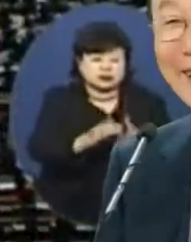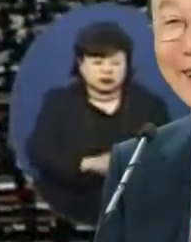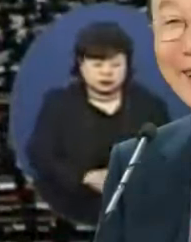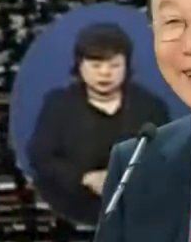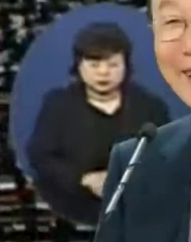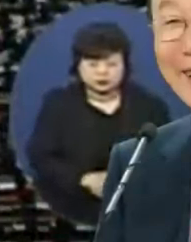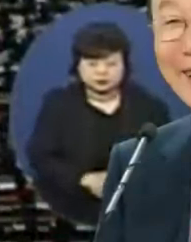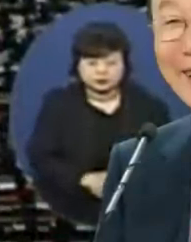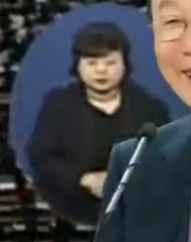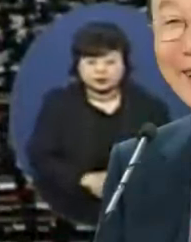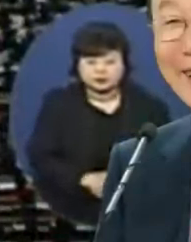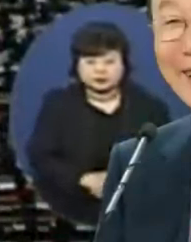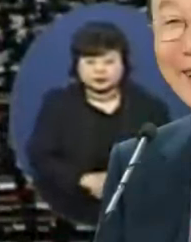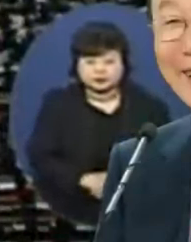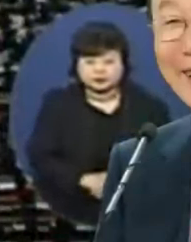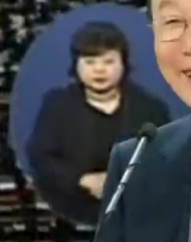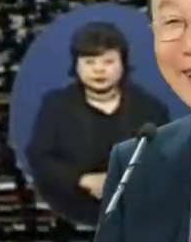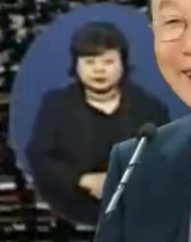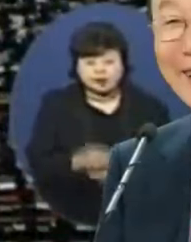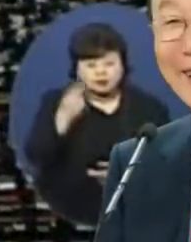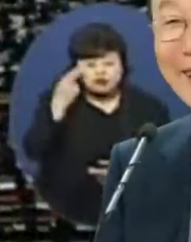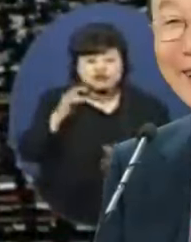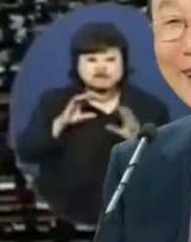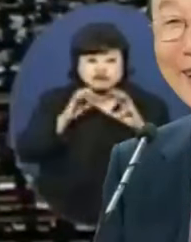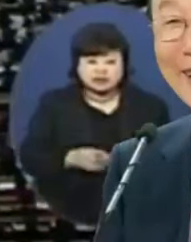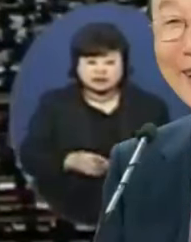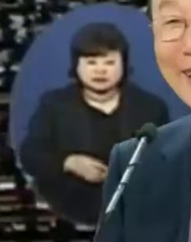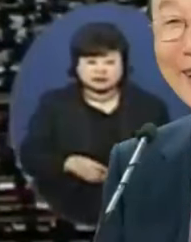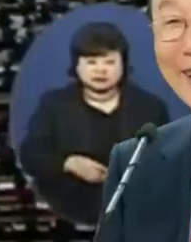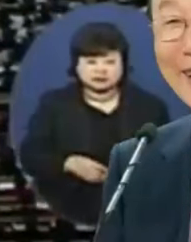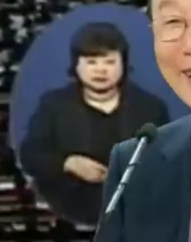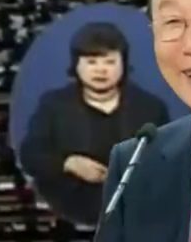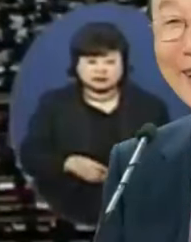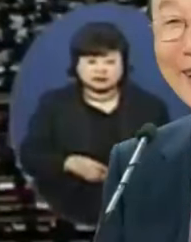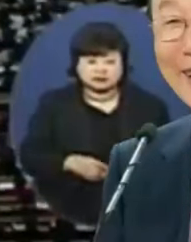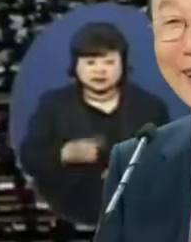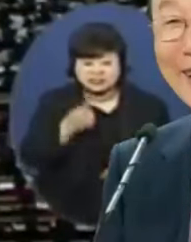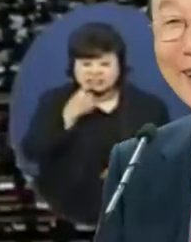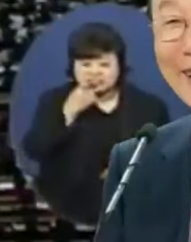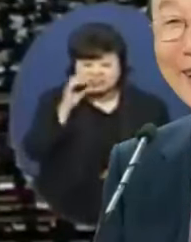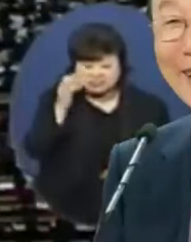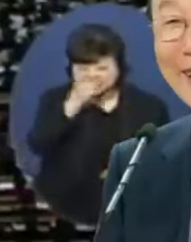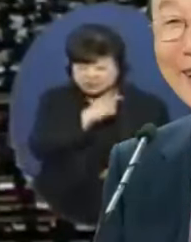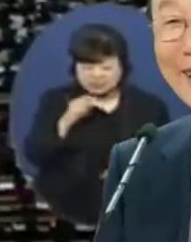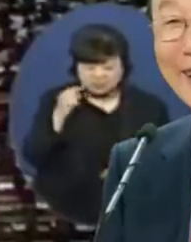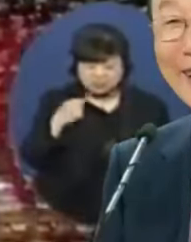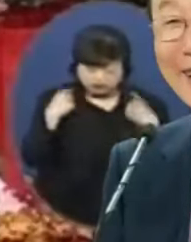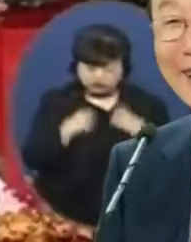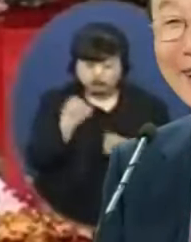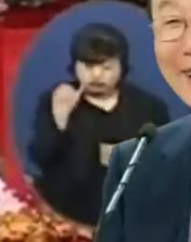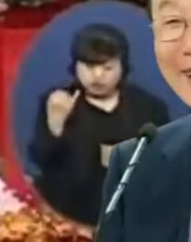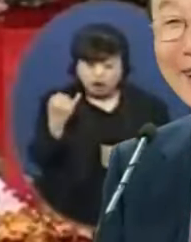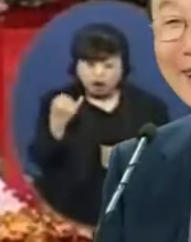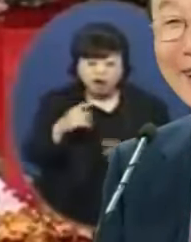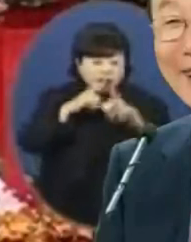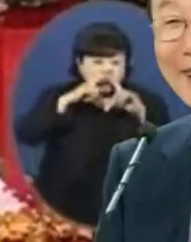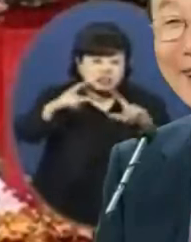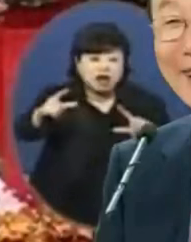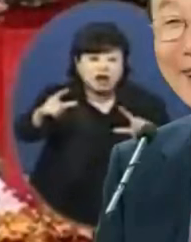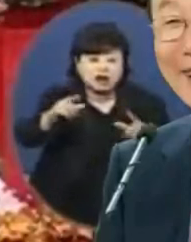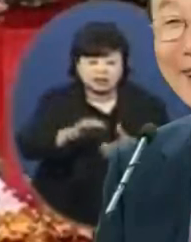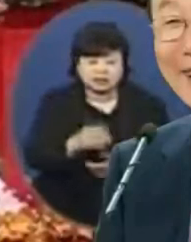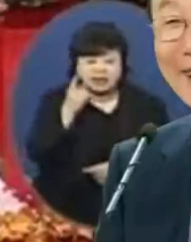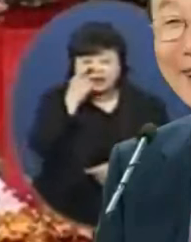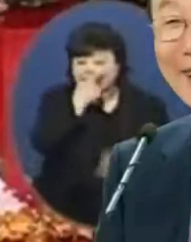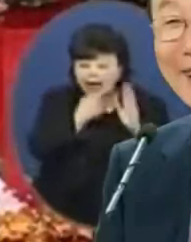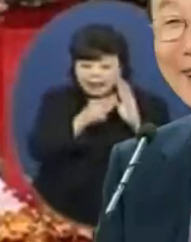발생한다는 것을 보여주고 있는 것입니다. 또 미국에서 수녀 서원식에 참여한 180명에게 자기 삶을 소개하는